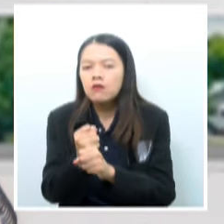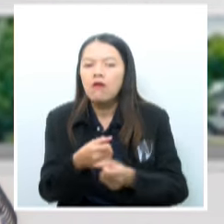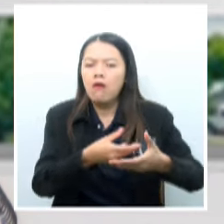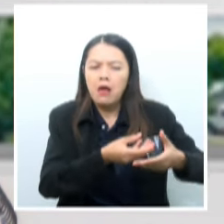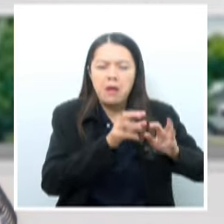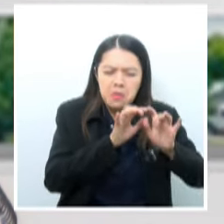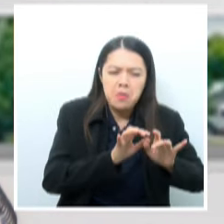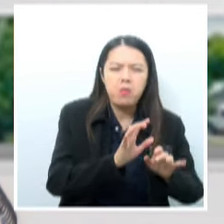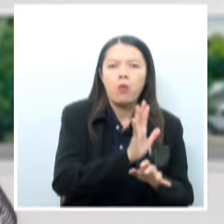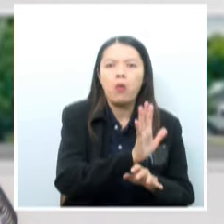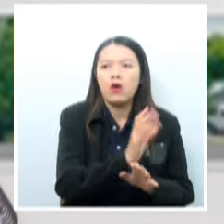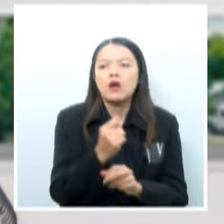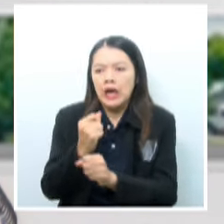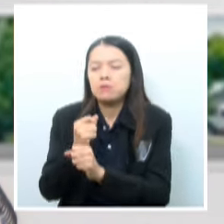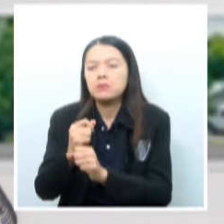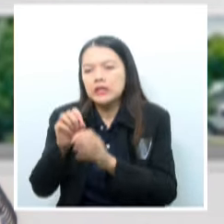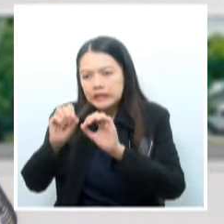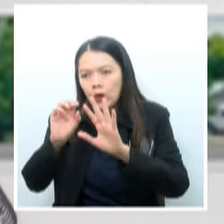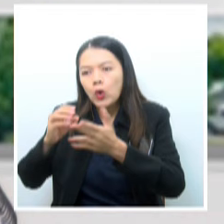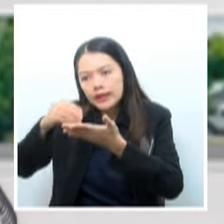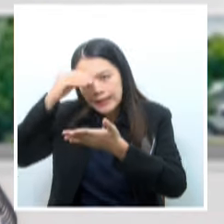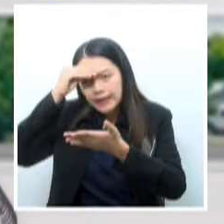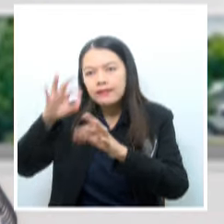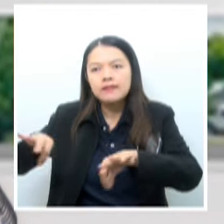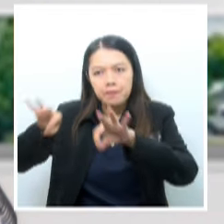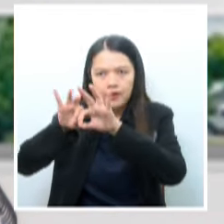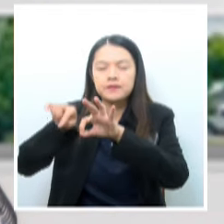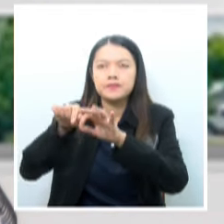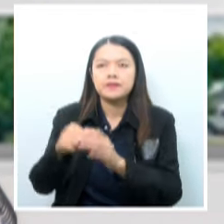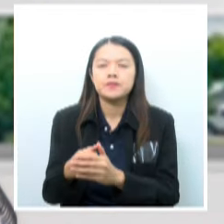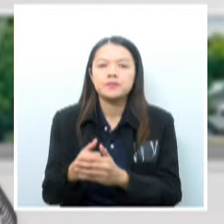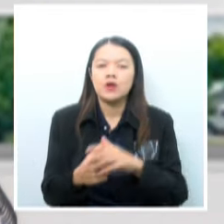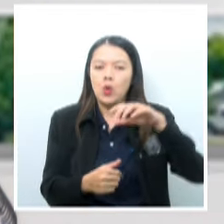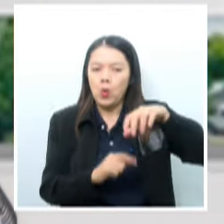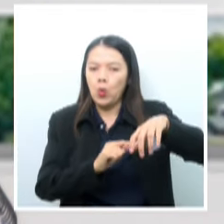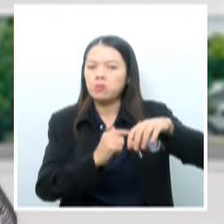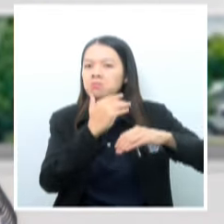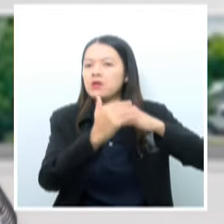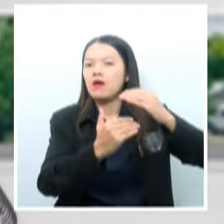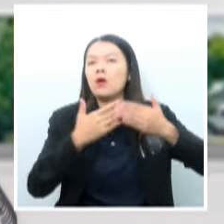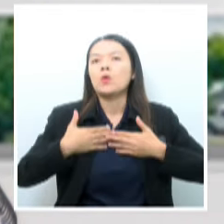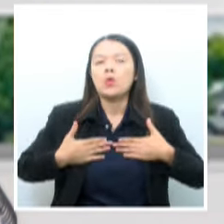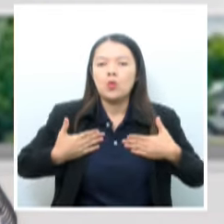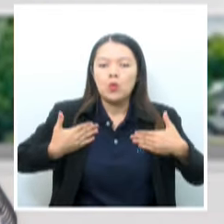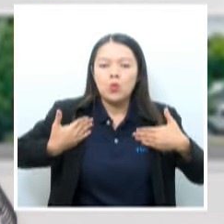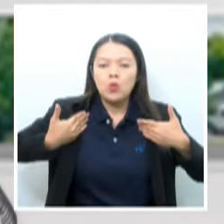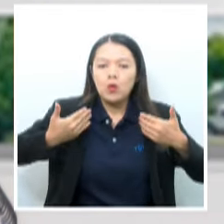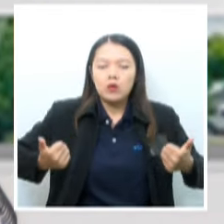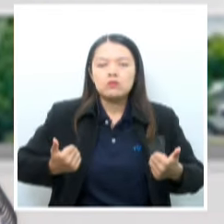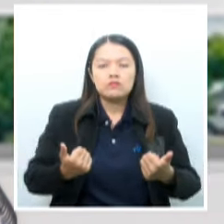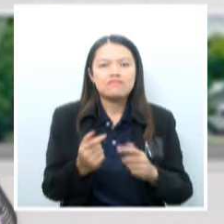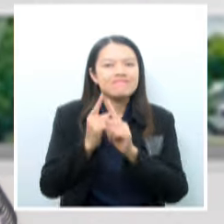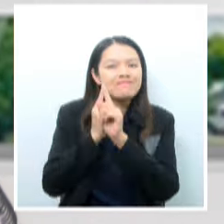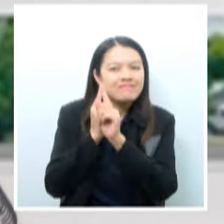ตรียมการสอนได้มากขึ้นนะครับรวมถึงพัฒนาองค์กรเราให้เป็นองค์กรแห่งความสุขที่สามารถตอบโจ